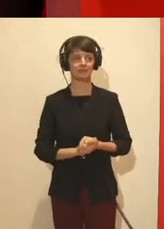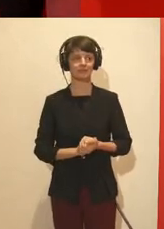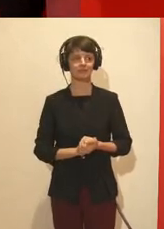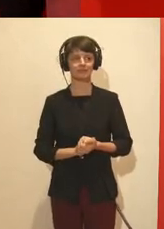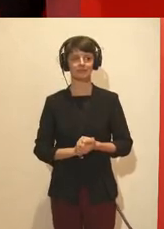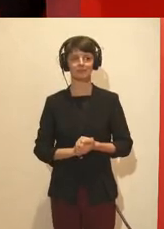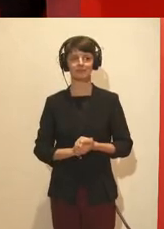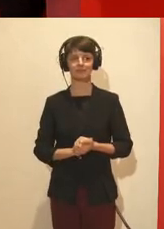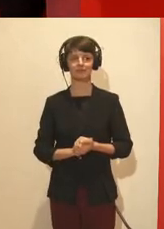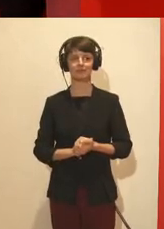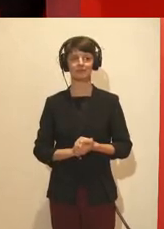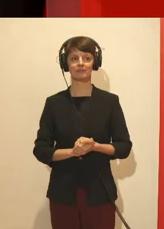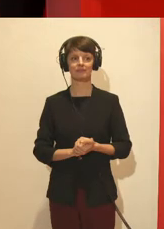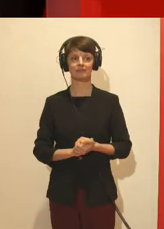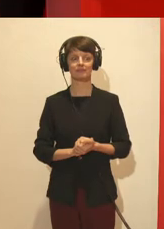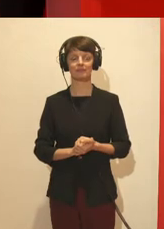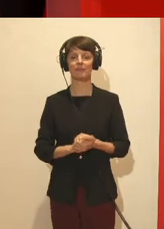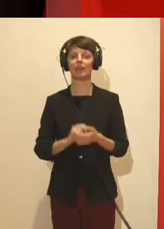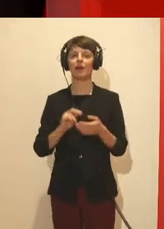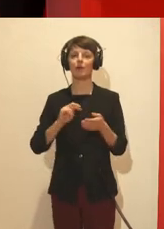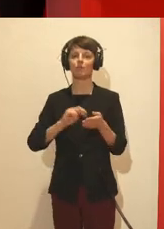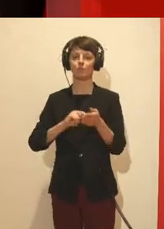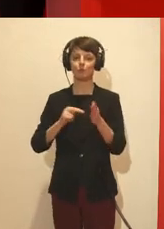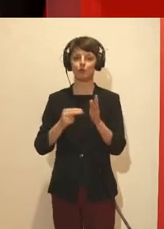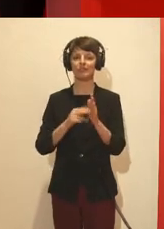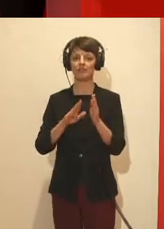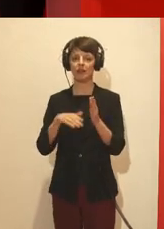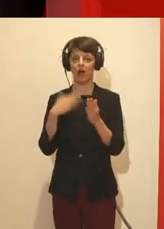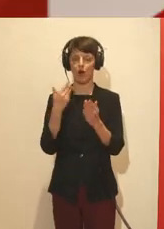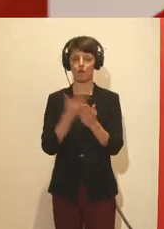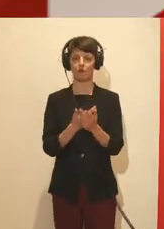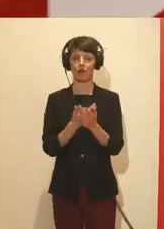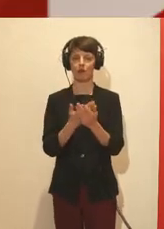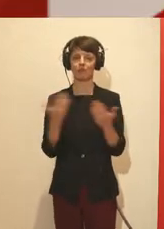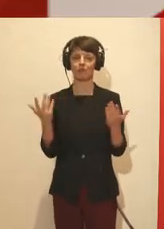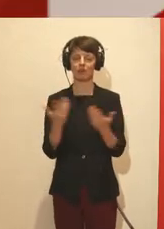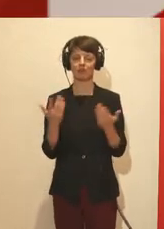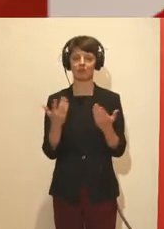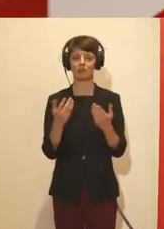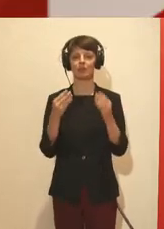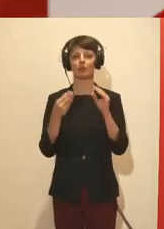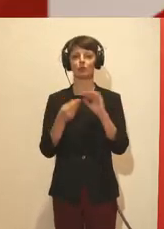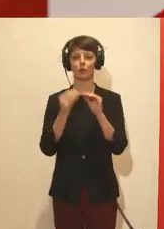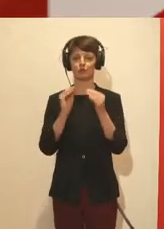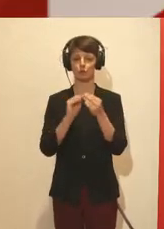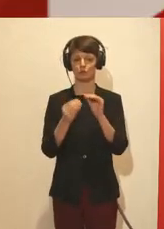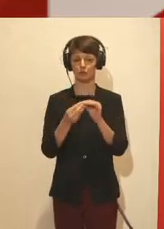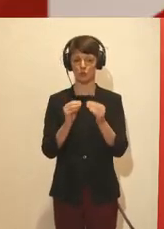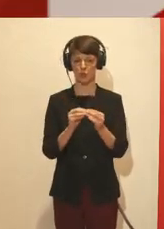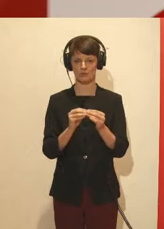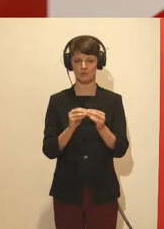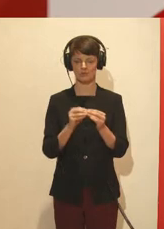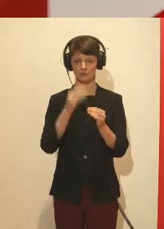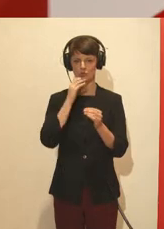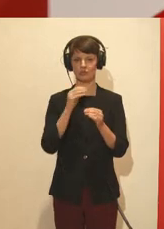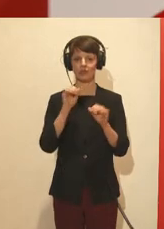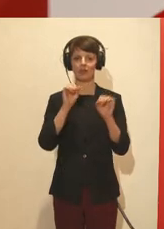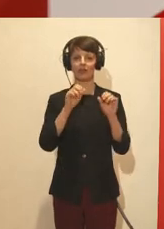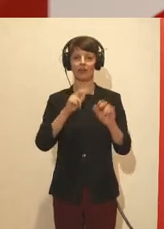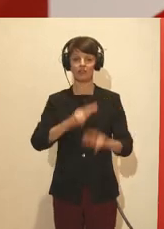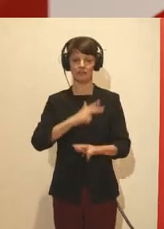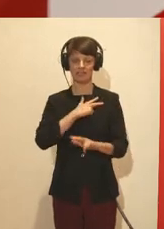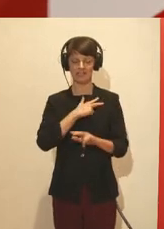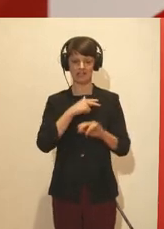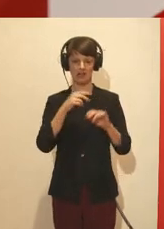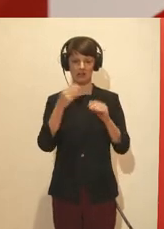die aufgabe der politik ist und dass da ein bisschen abstrakt zu sagen konstruktion das heißt wir gestalten die wirklichkeit wir müssen